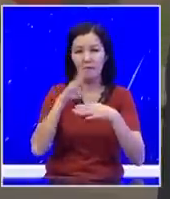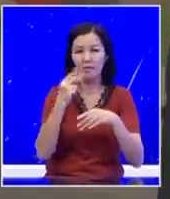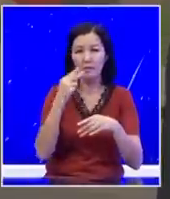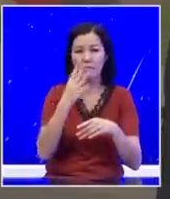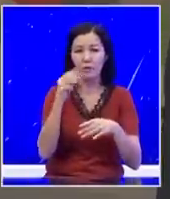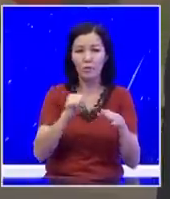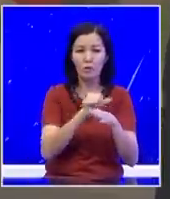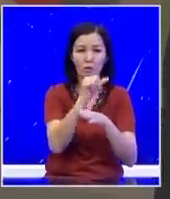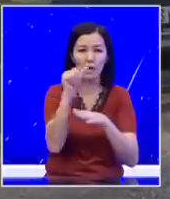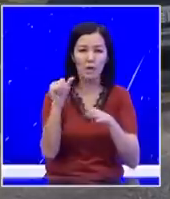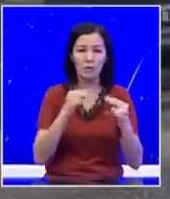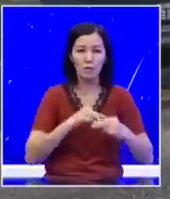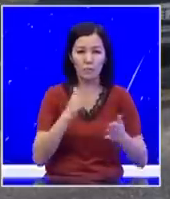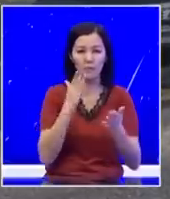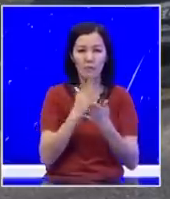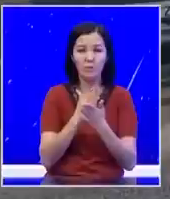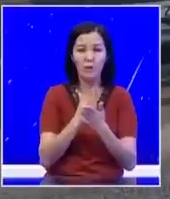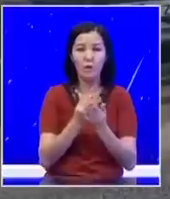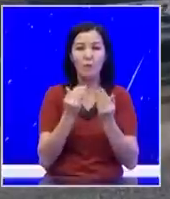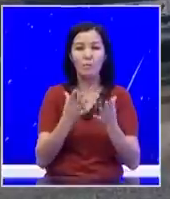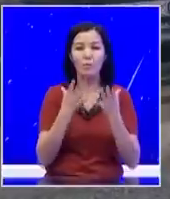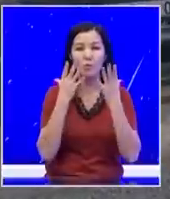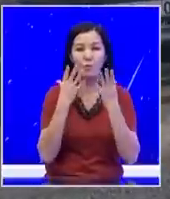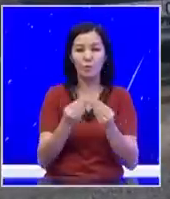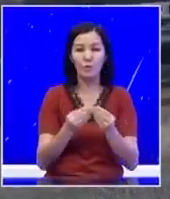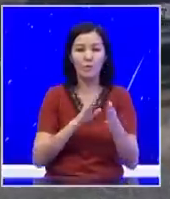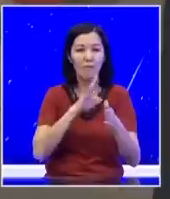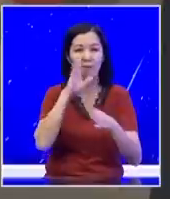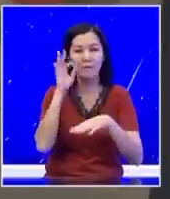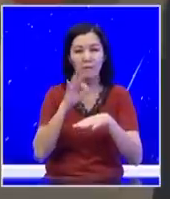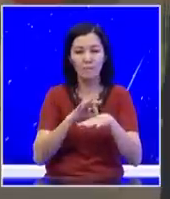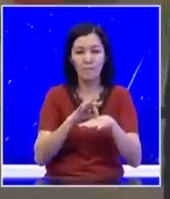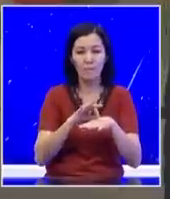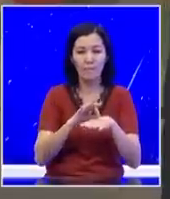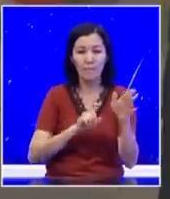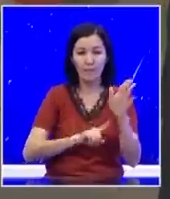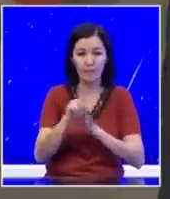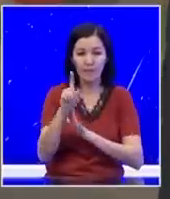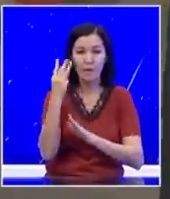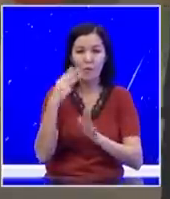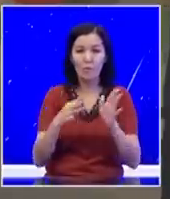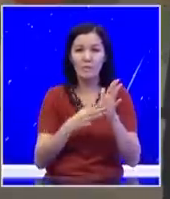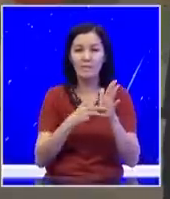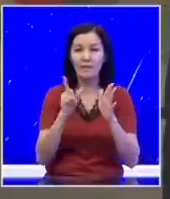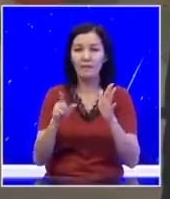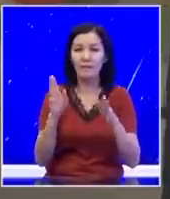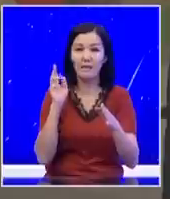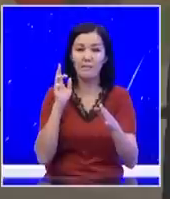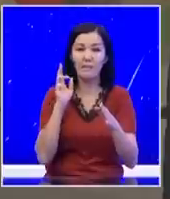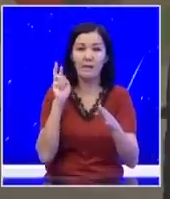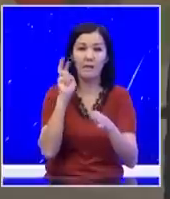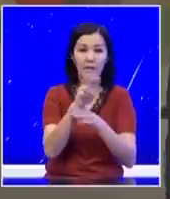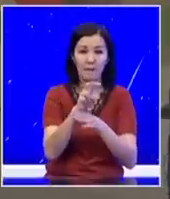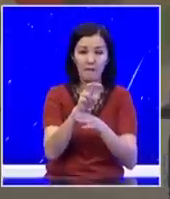сағат жұмыс істеуде. Бүгінгі күні ертеден бері қазір мен неден қарап отсам, 38 адам кіріпті Райымбек